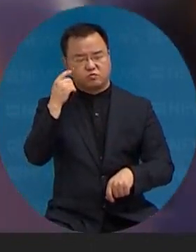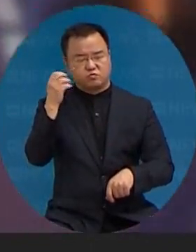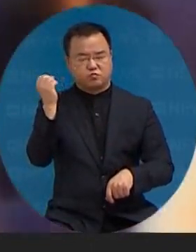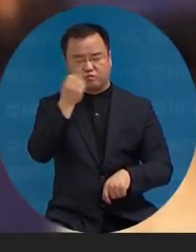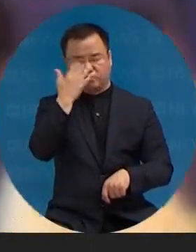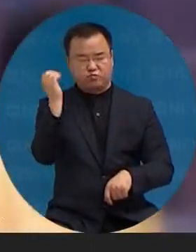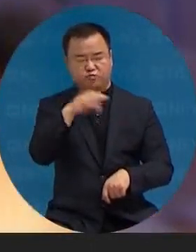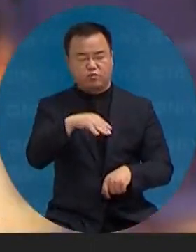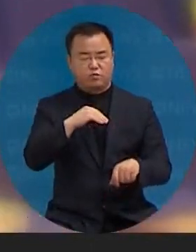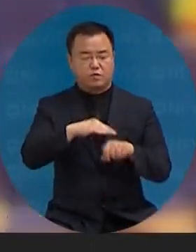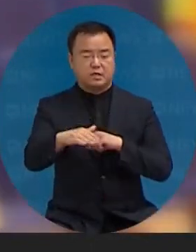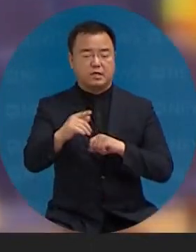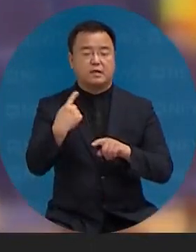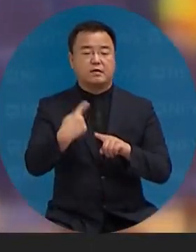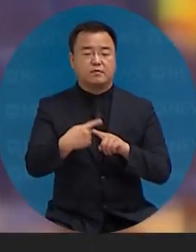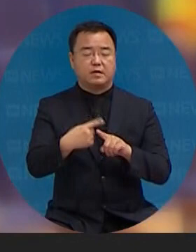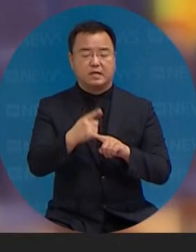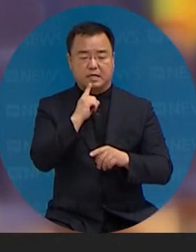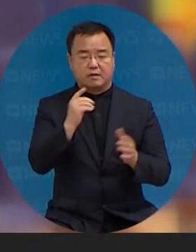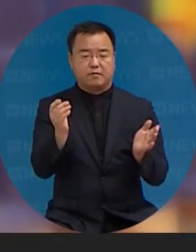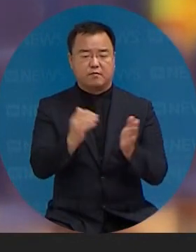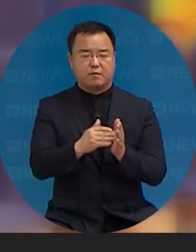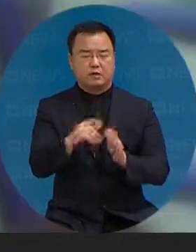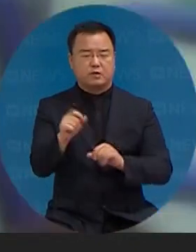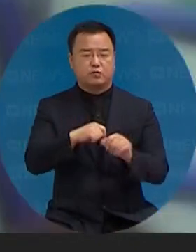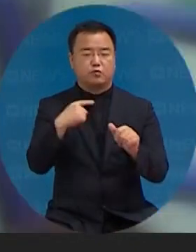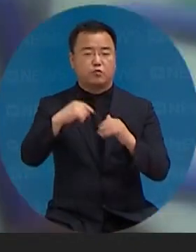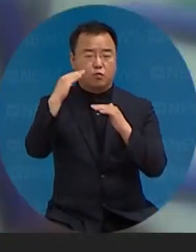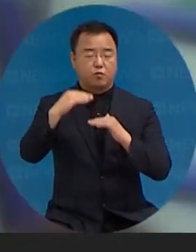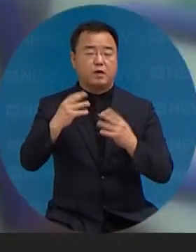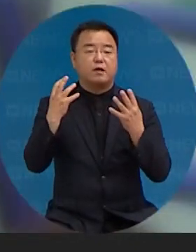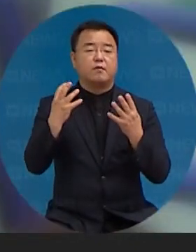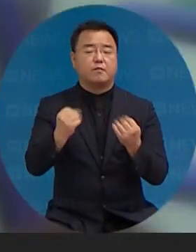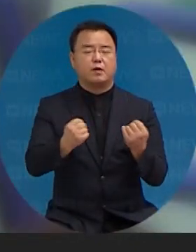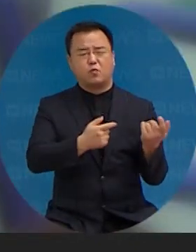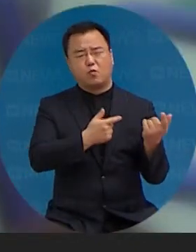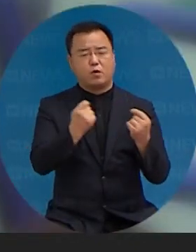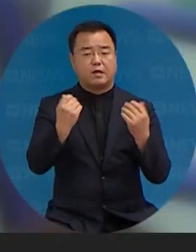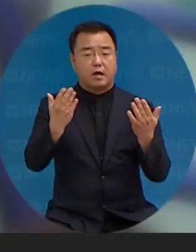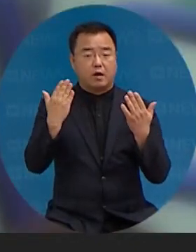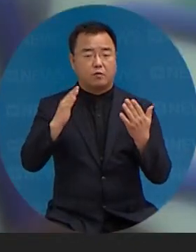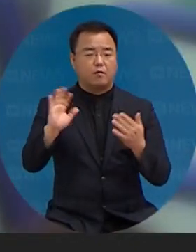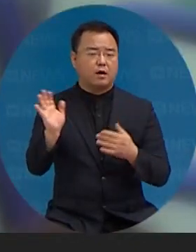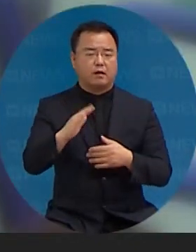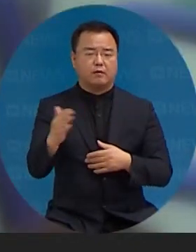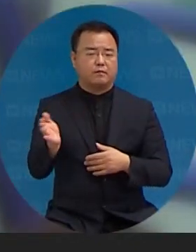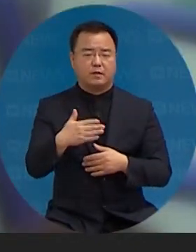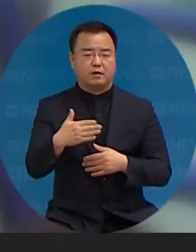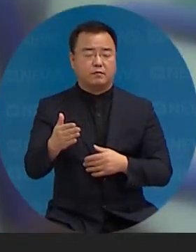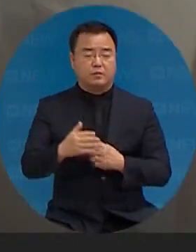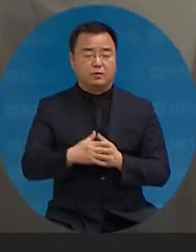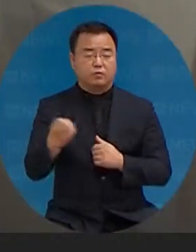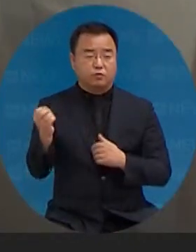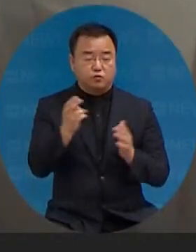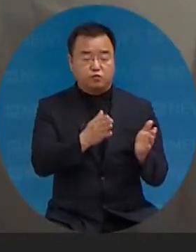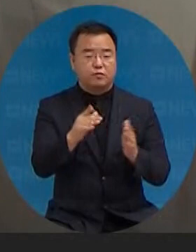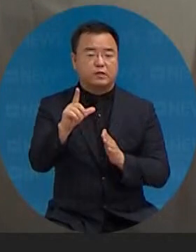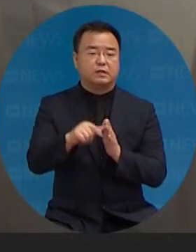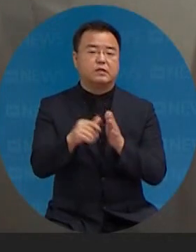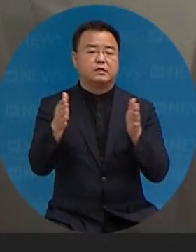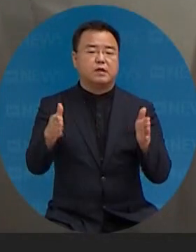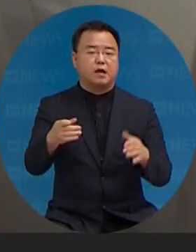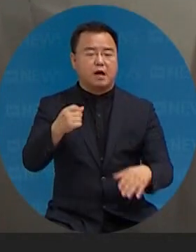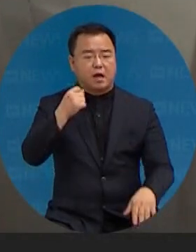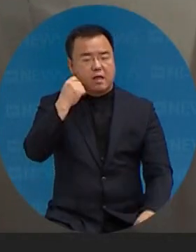학과가 많다 보니 똑같은 교육과정 을 갖춘 학교를 찾기가 어렵기 때문입니다 그나마 준비한 시간이 한 달도 안 된